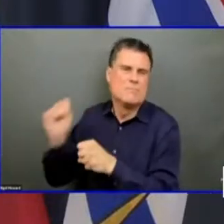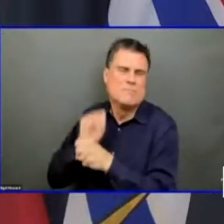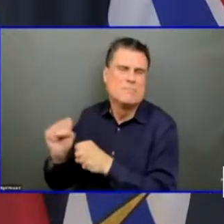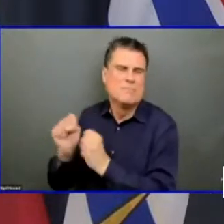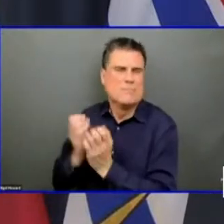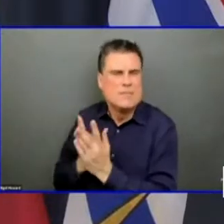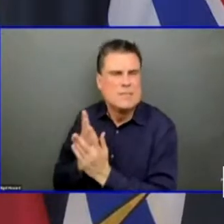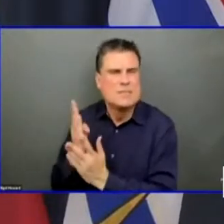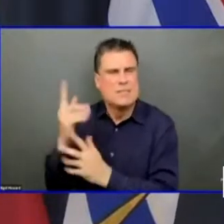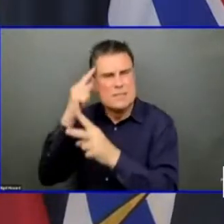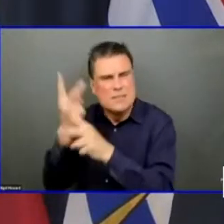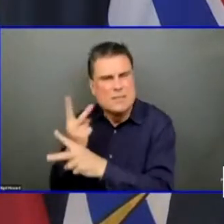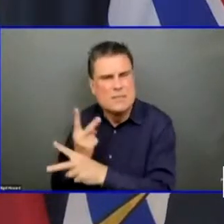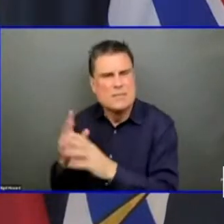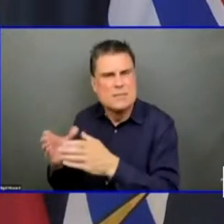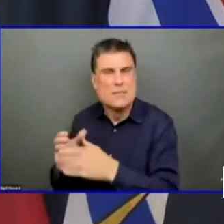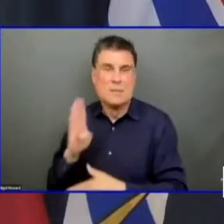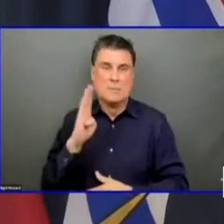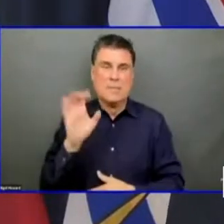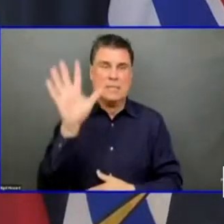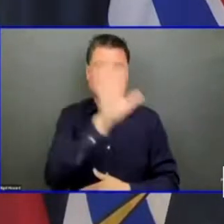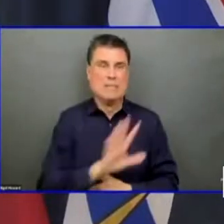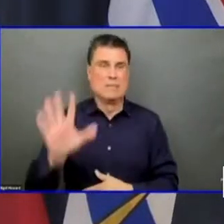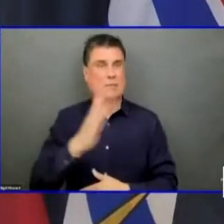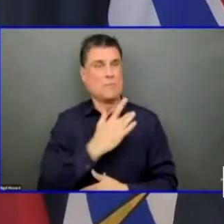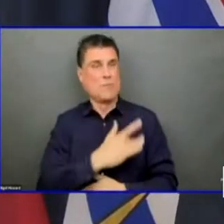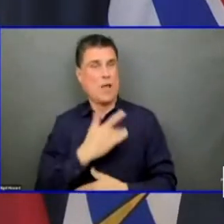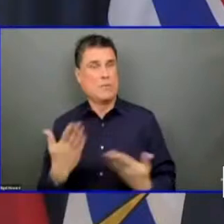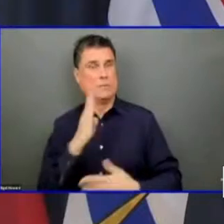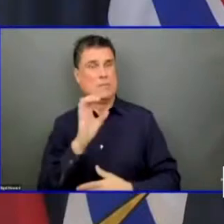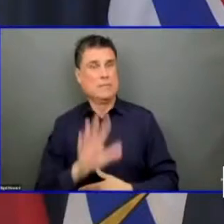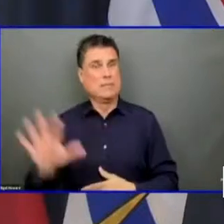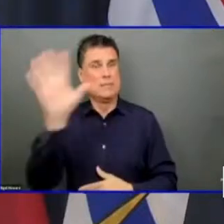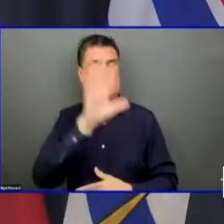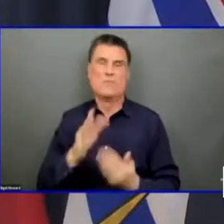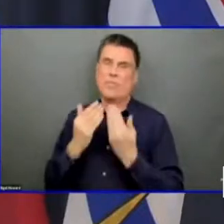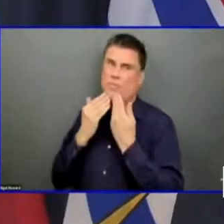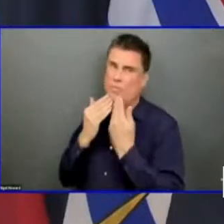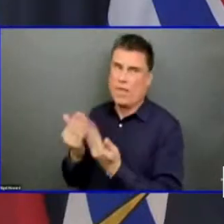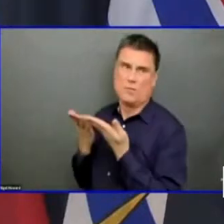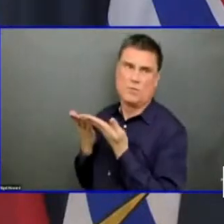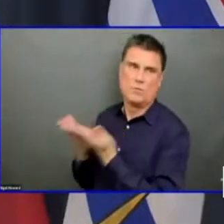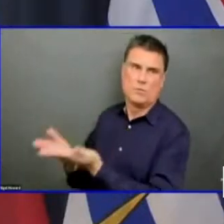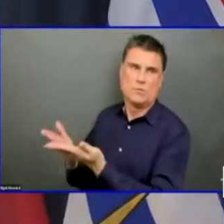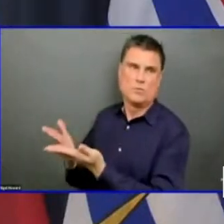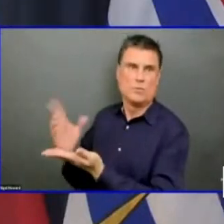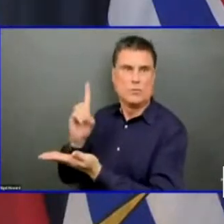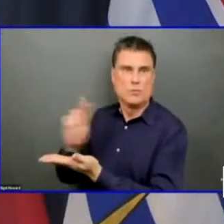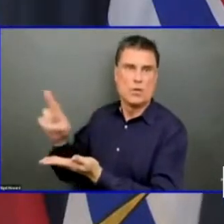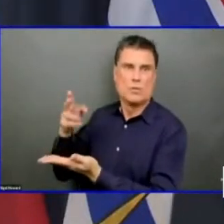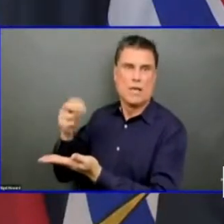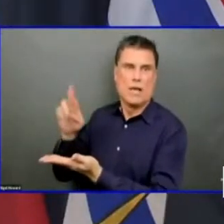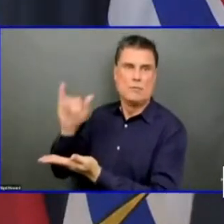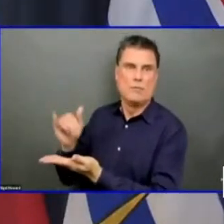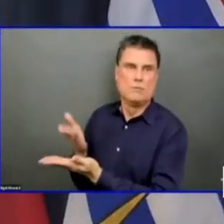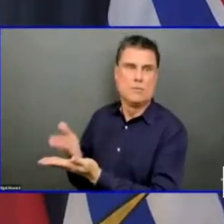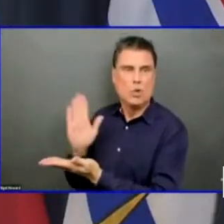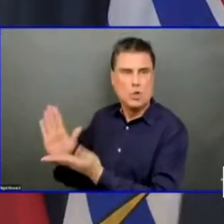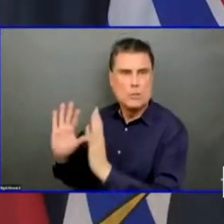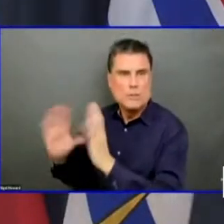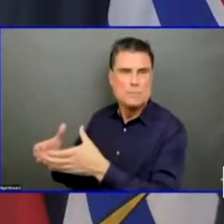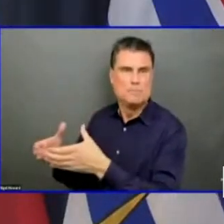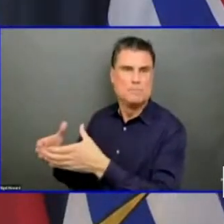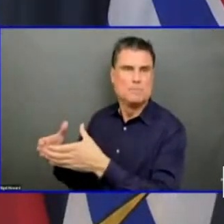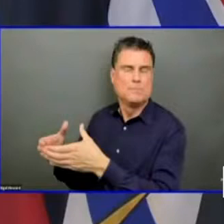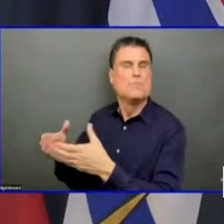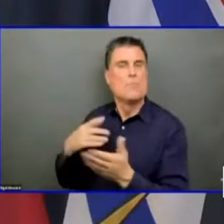以了，有个微信有个电视剧无所谓了老外你看，所以这个去年到现在为止有多少的